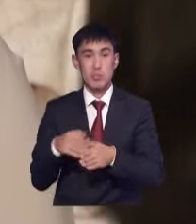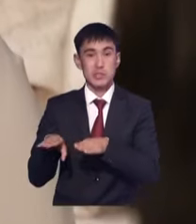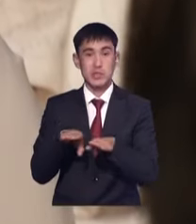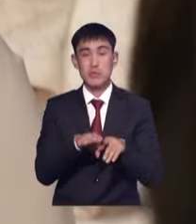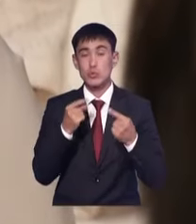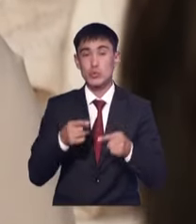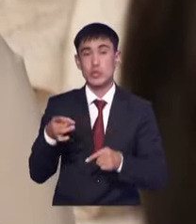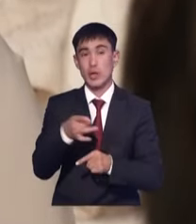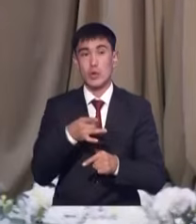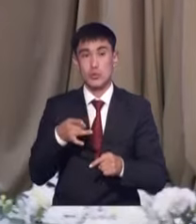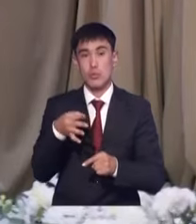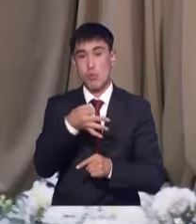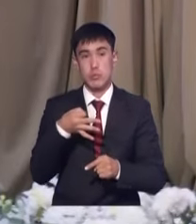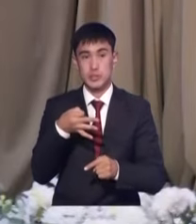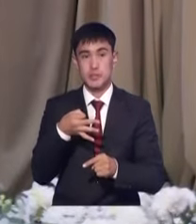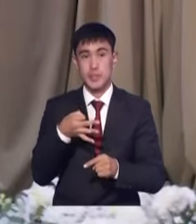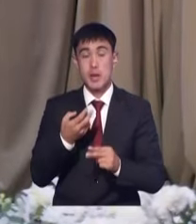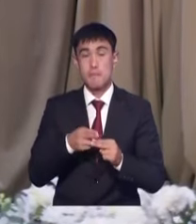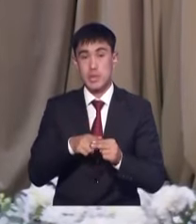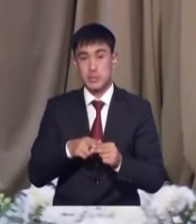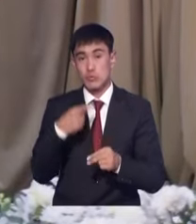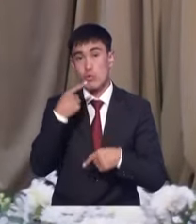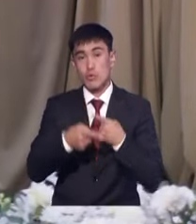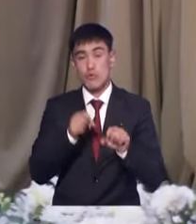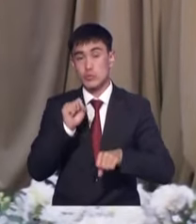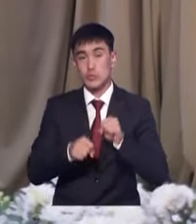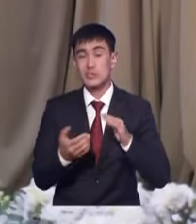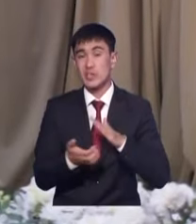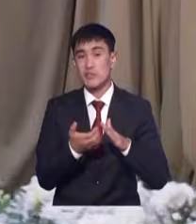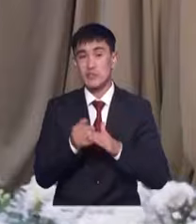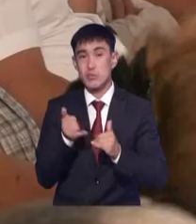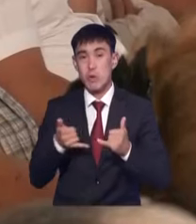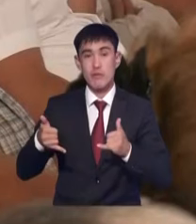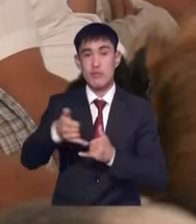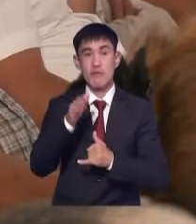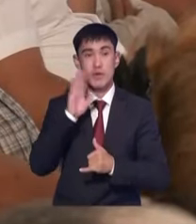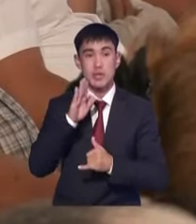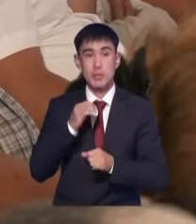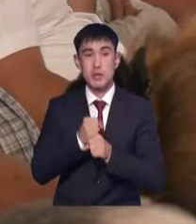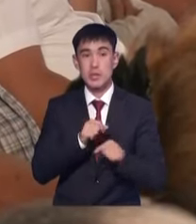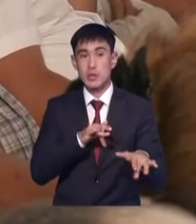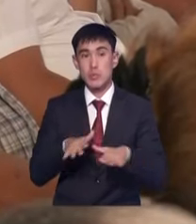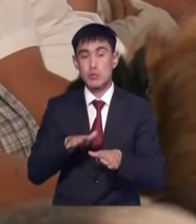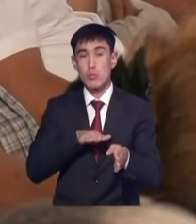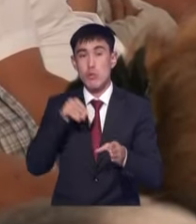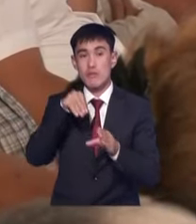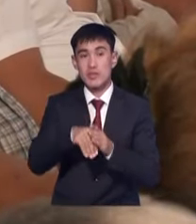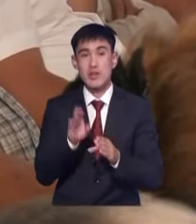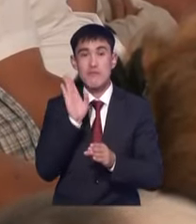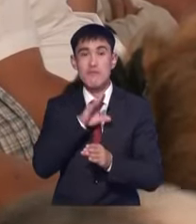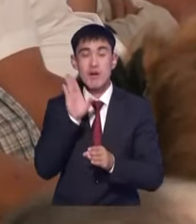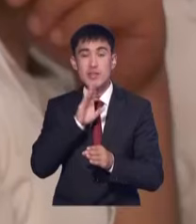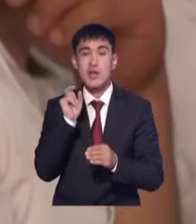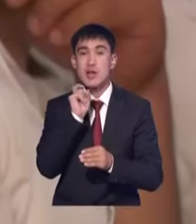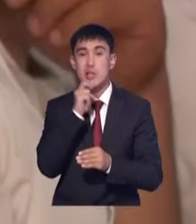сравнению с другими районами области. Тем не менее, вскоре может возникнуть дефицит поливной воды, а проделанная работа по внедрению